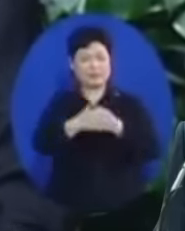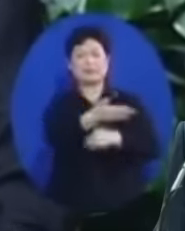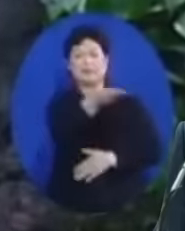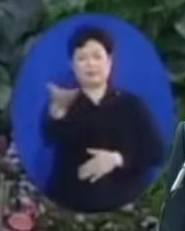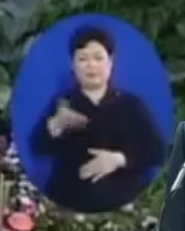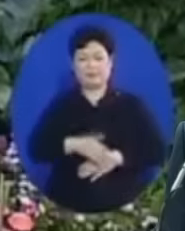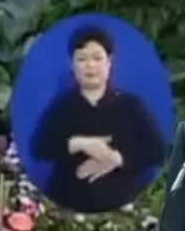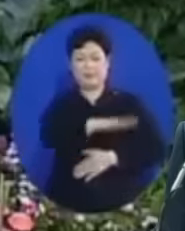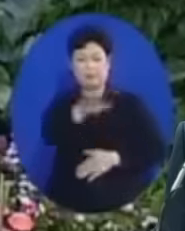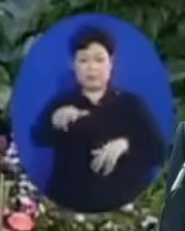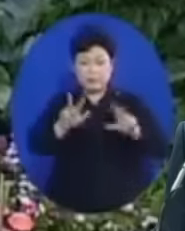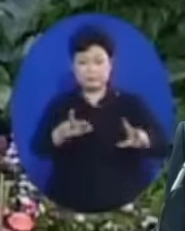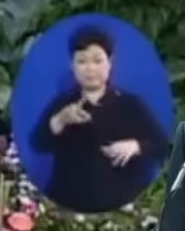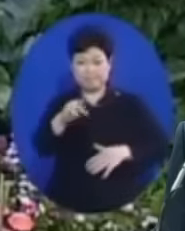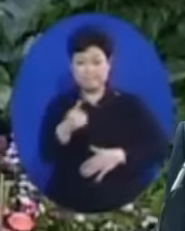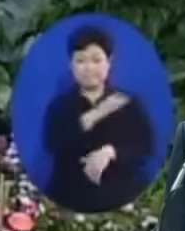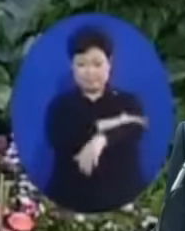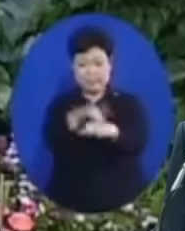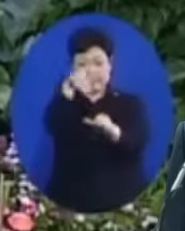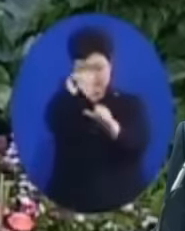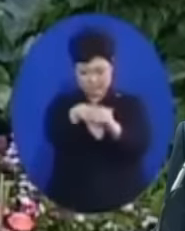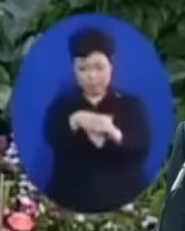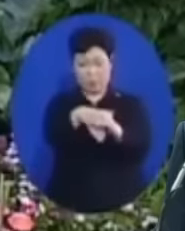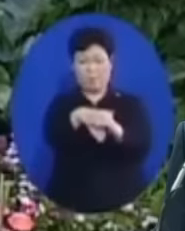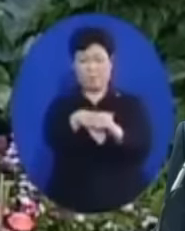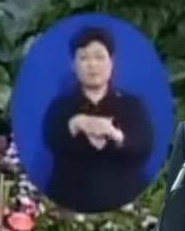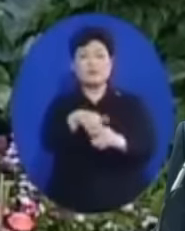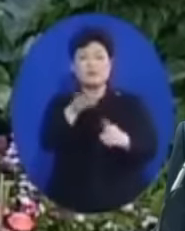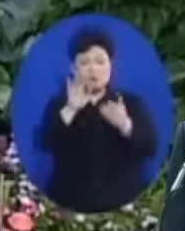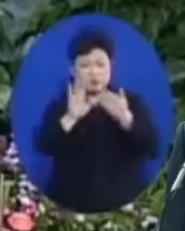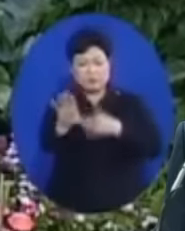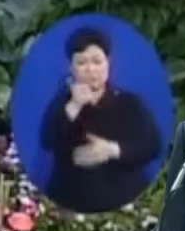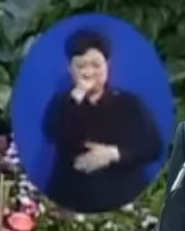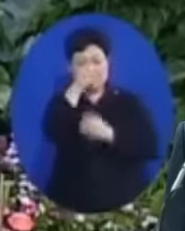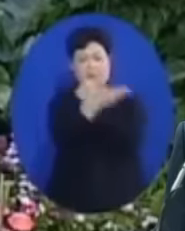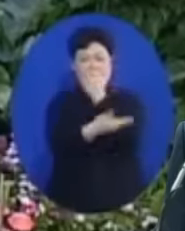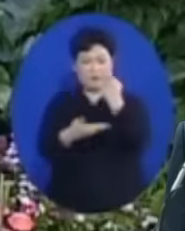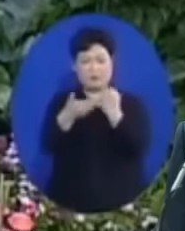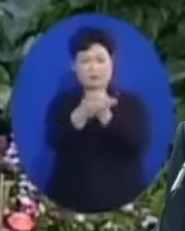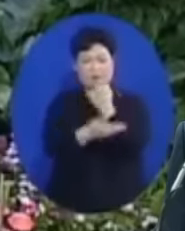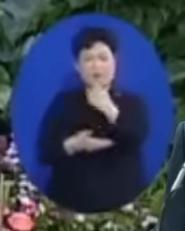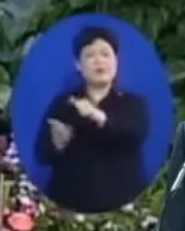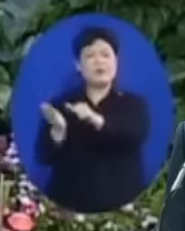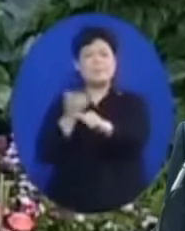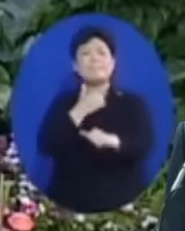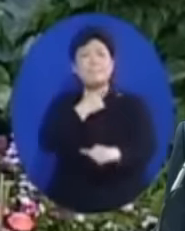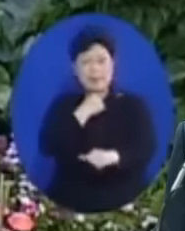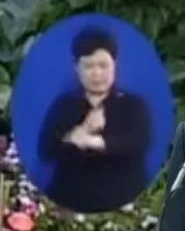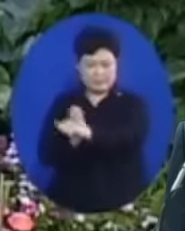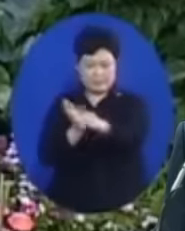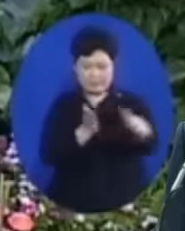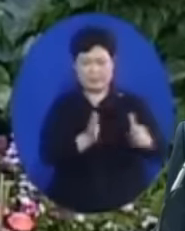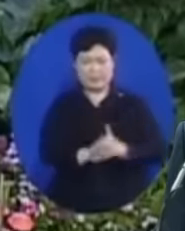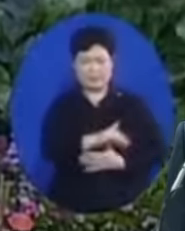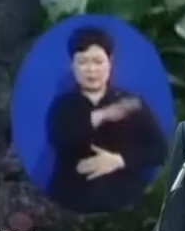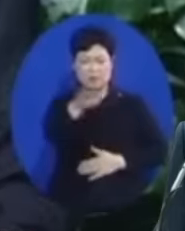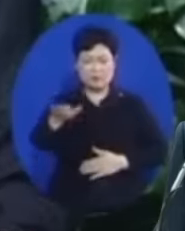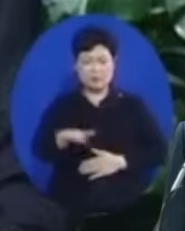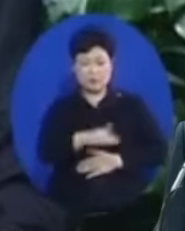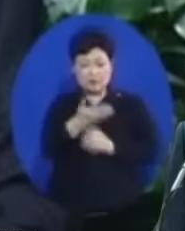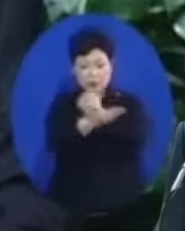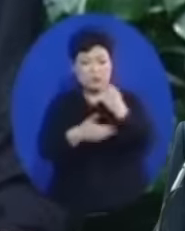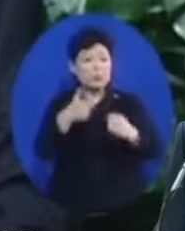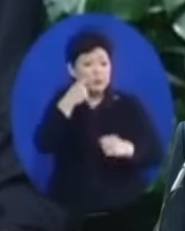여러분 우리가 지금이라도 잘 심어서 훗날에 좋게 거두기를 바라야 될 것인 것입니다. 우리가 못 거두면